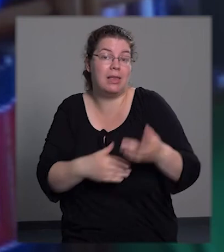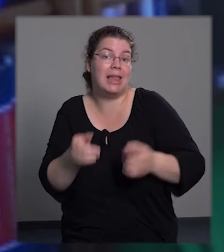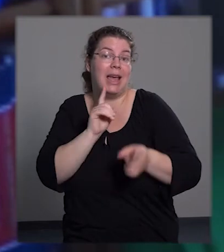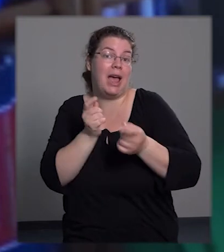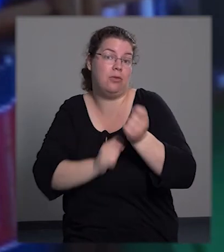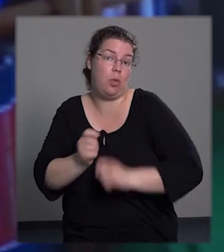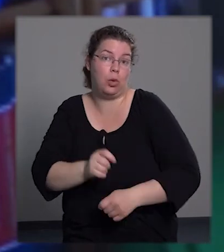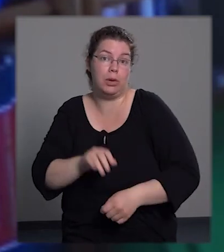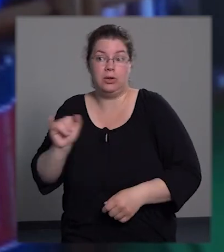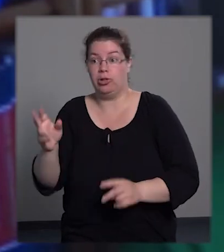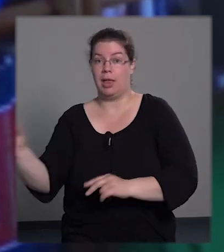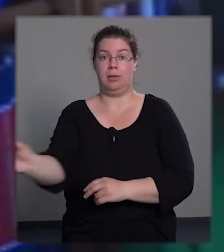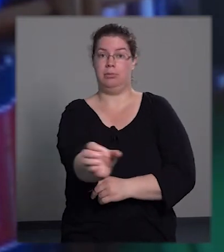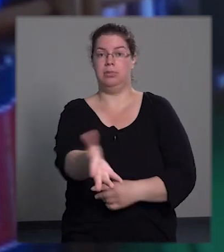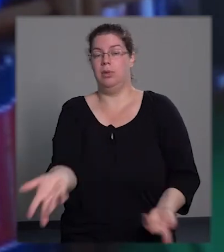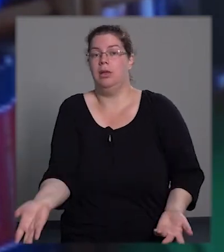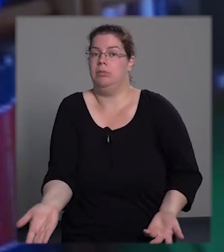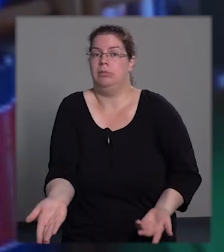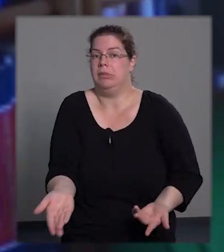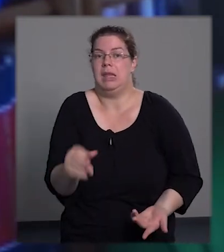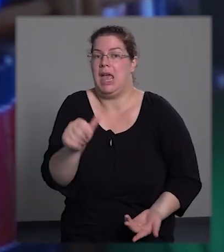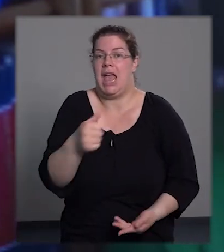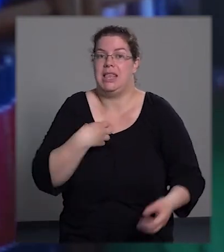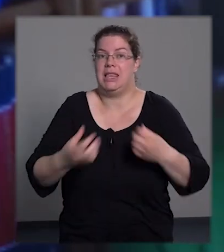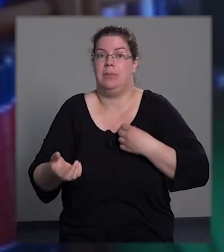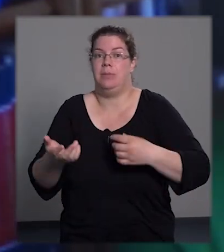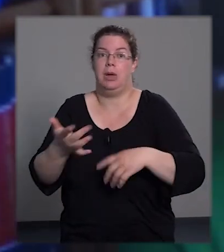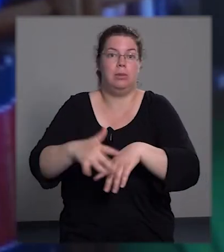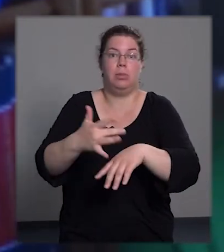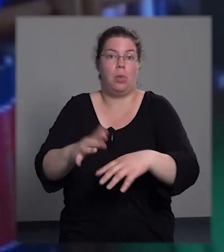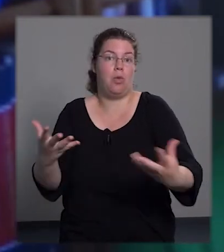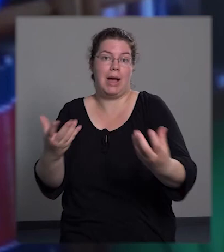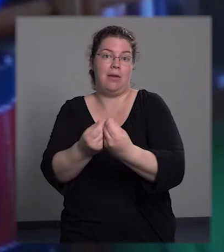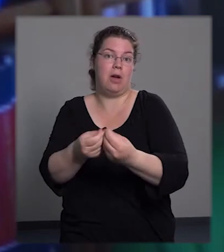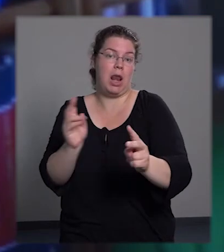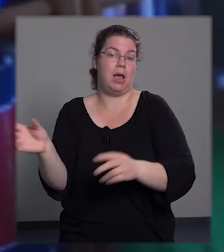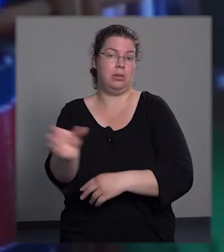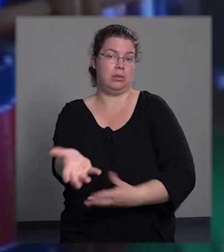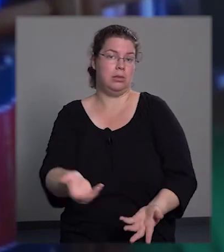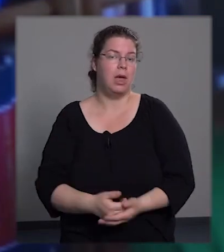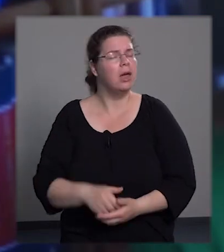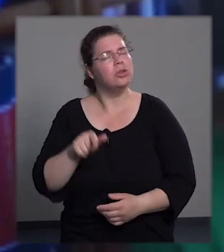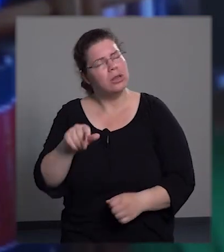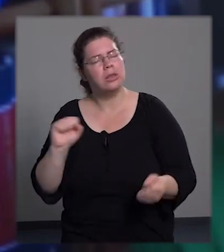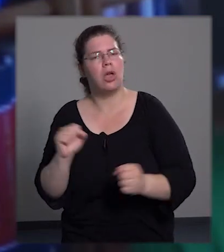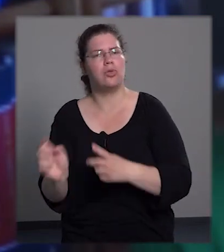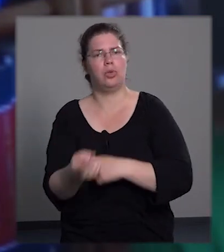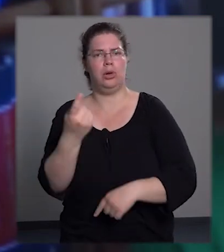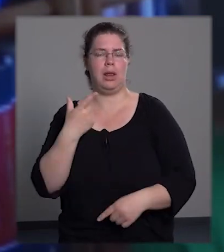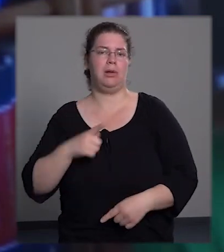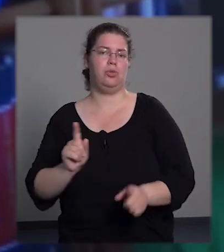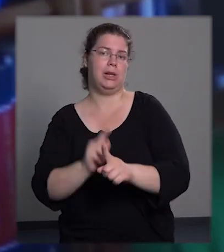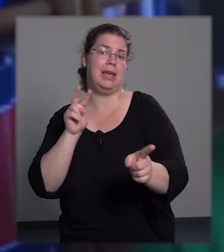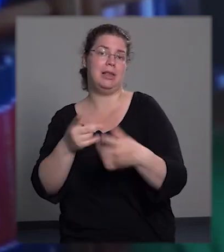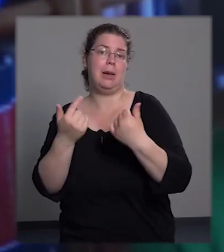egy előadásba, mit tudom én, egy színpadi próbával, vagy tudom is én. Úgyhogy ő nagyon-nagyon különleges volt ilyen szempontból,